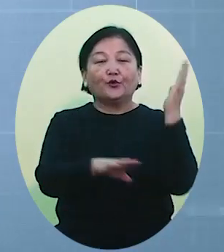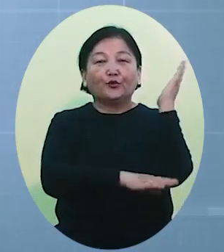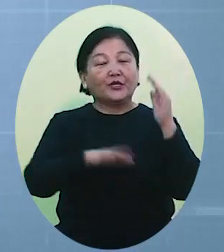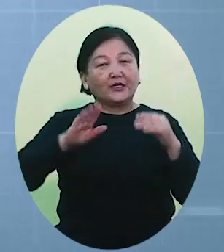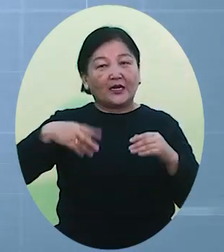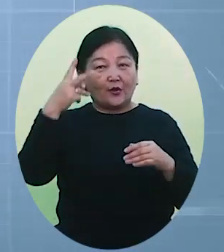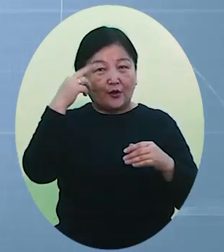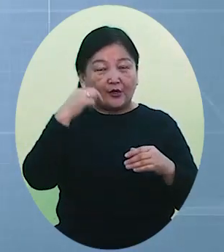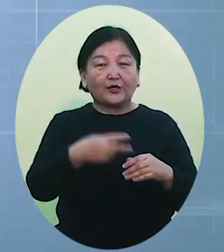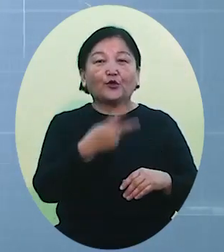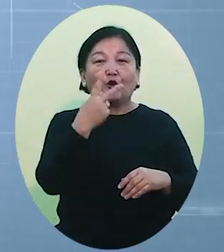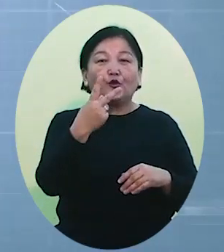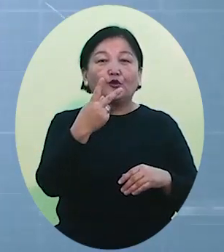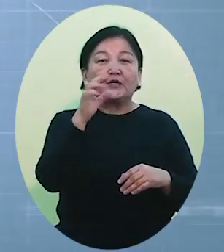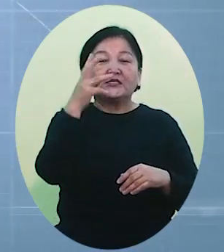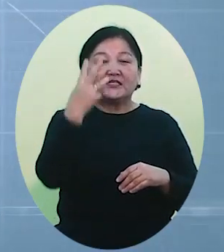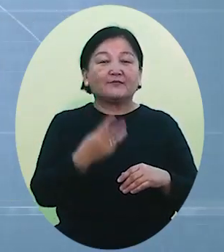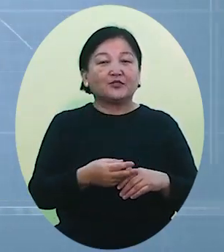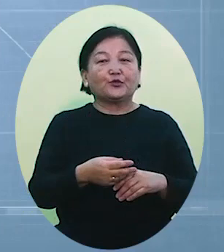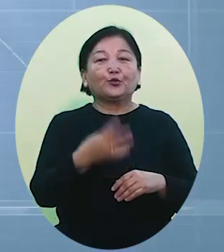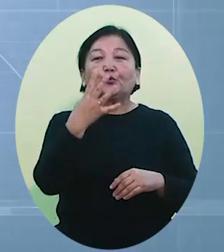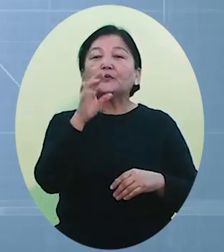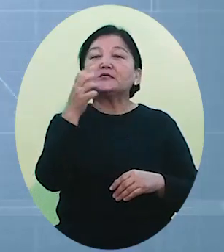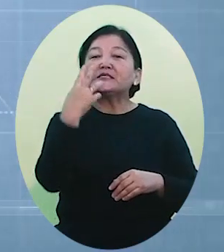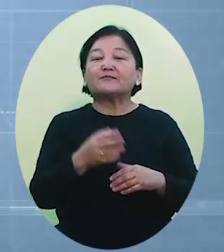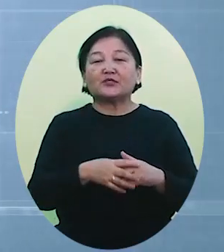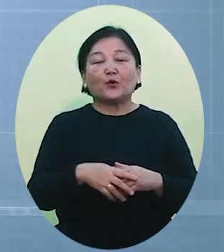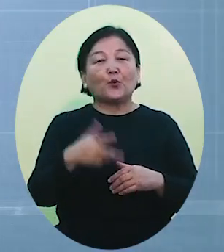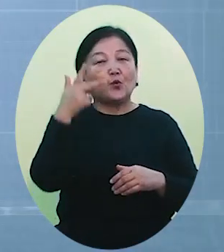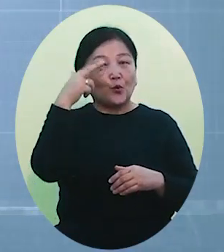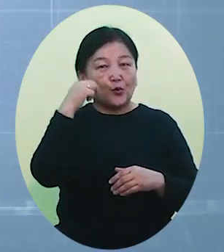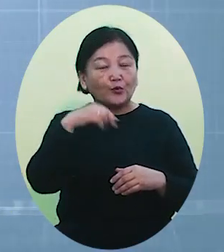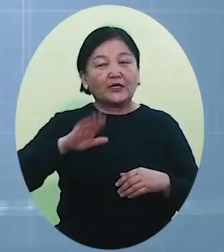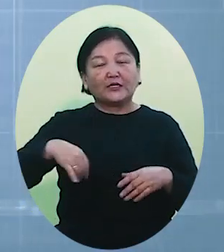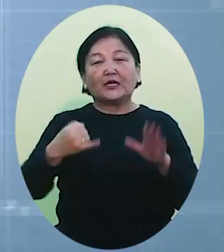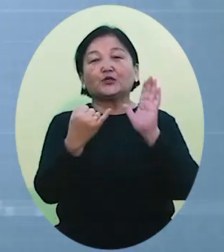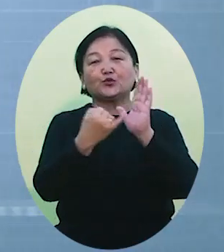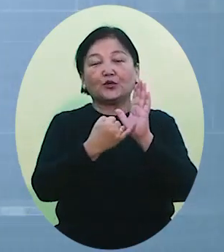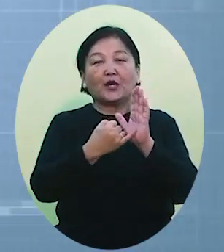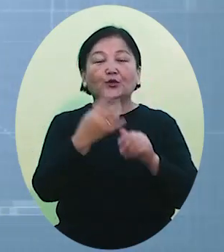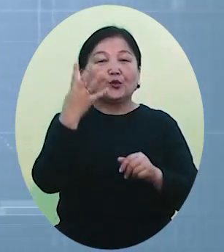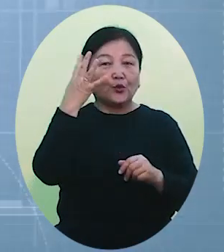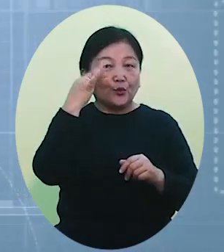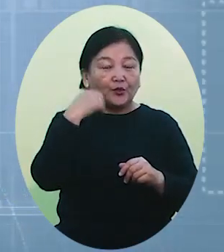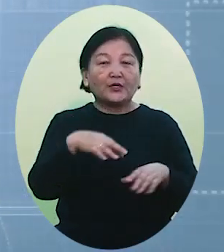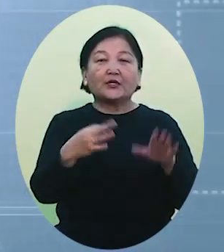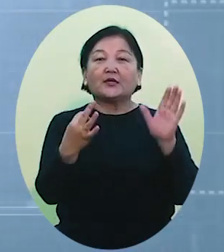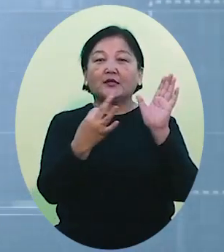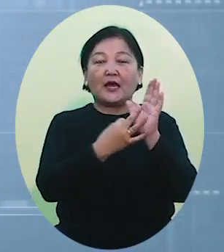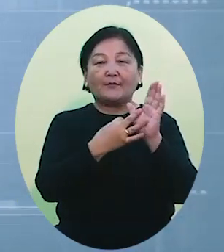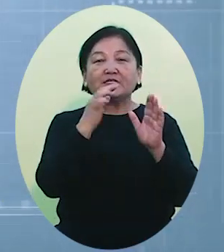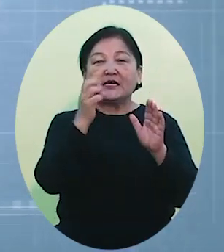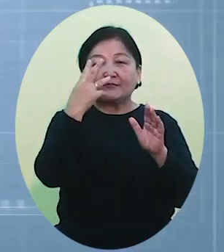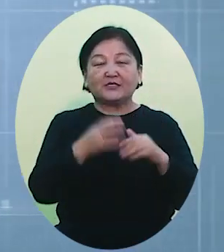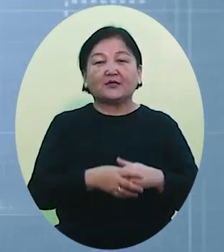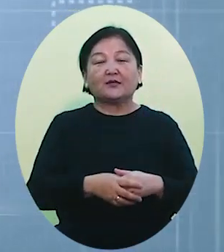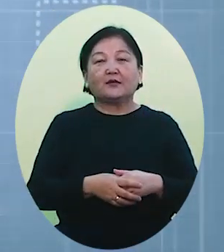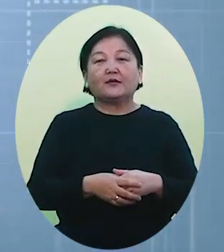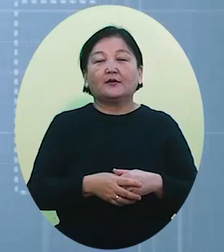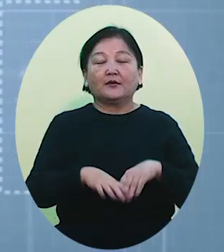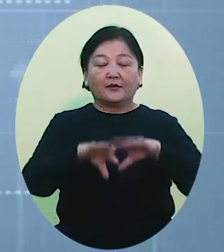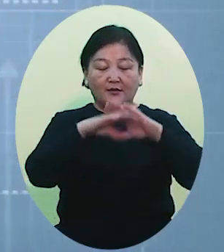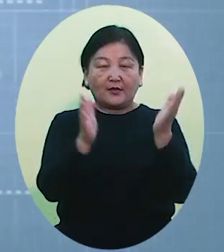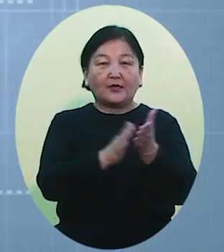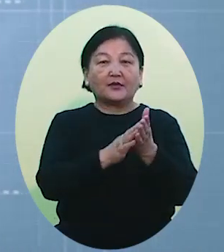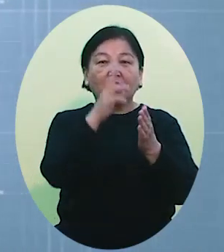ихэд 8 цамц ойсон байх юм байна. За эдгээр цэгүүдийн хооронд нь холбоход энэ хамаарлын график гарч ирж байгаа юм байна. Тэгвэл энэ хараа